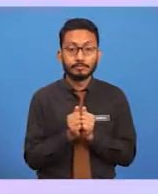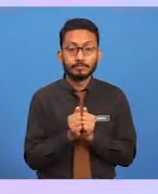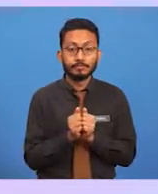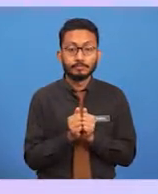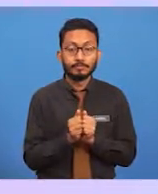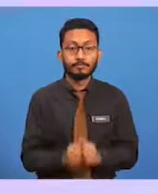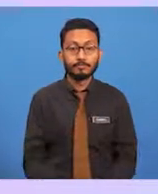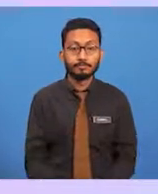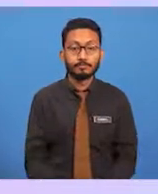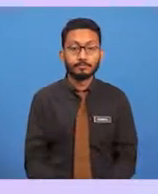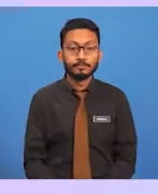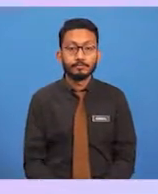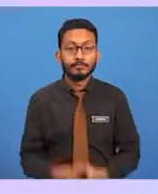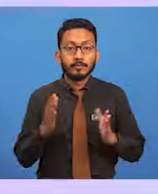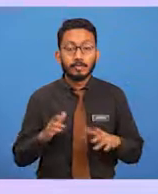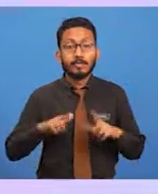kepada bakal pelanggan.